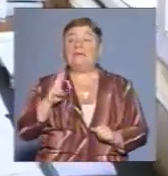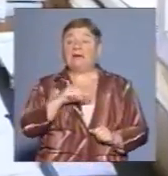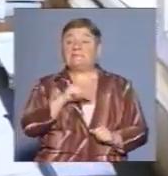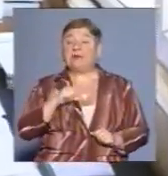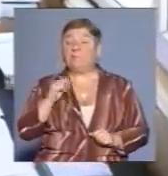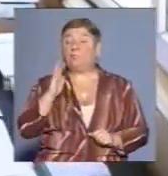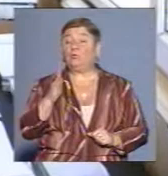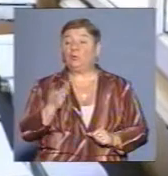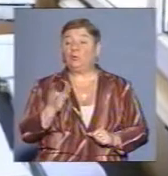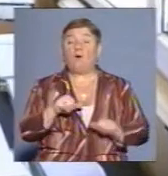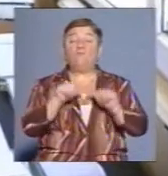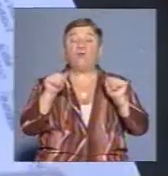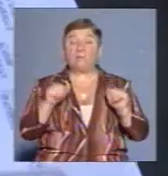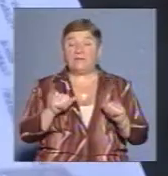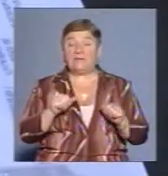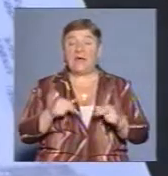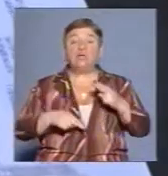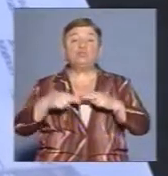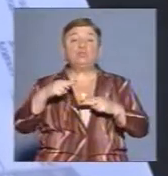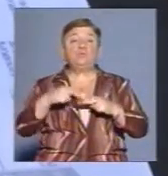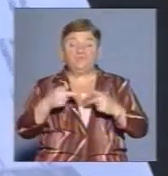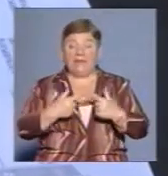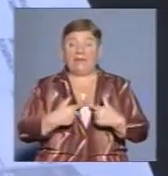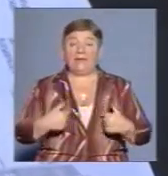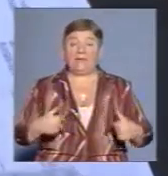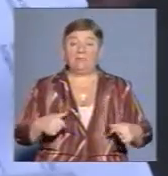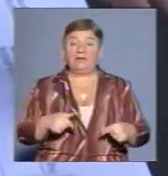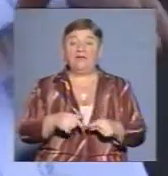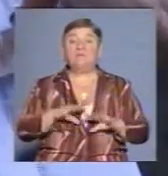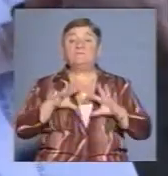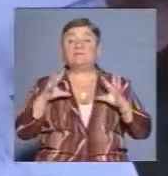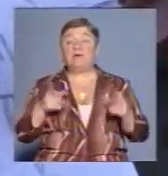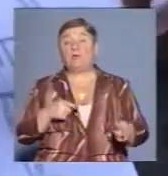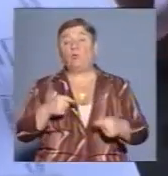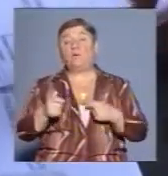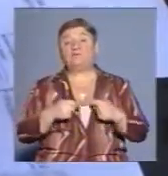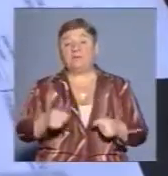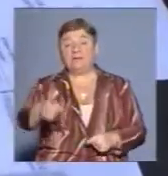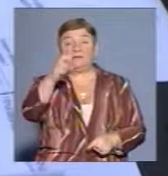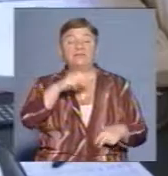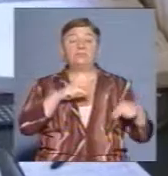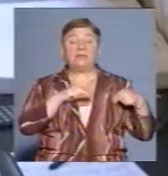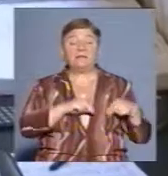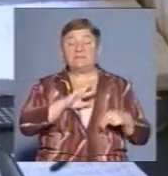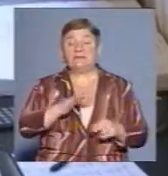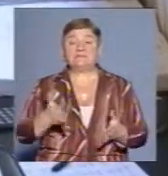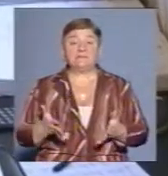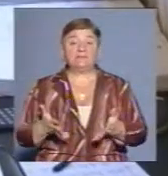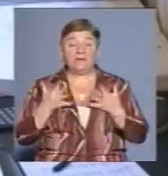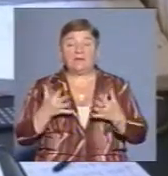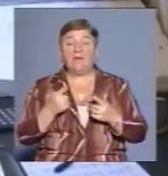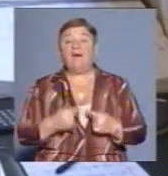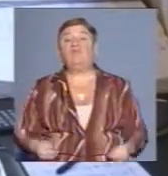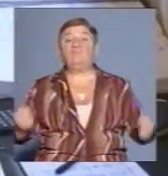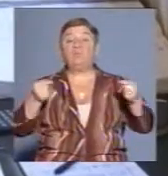трудові відносини з будівельниками від компанії-субпідрядника і чи були укладені взагалі, управління Держпраці так і не з'ясувало. Відповідні